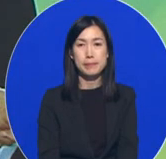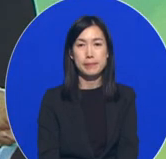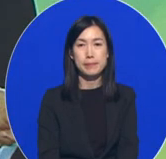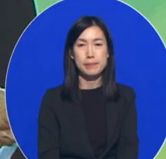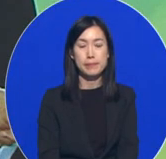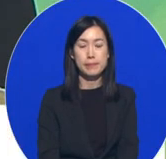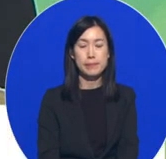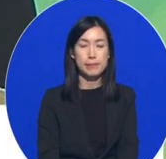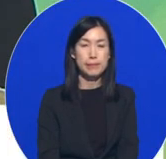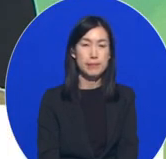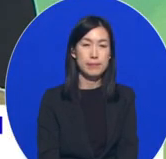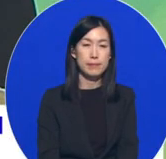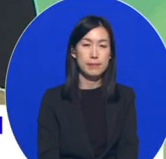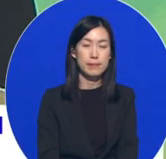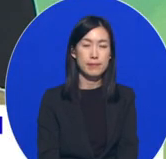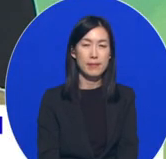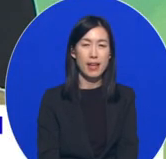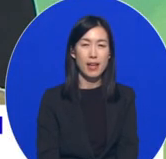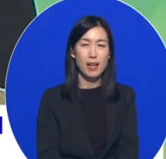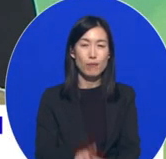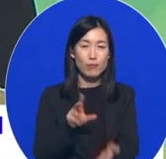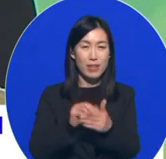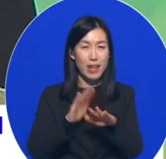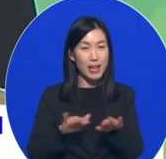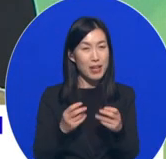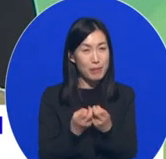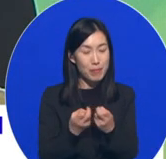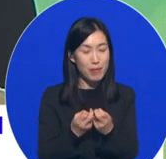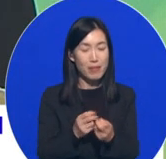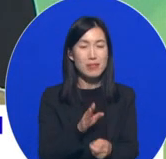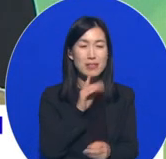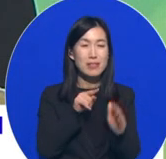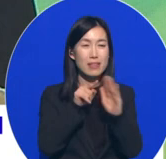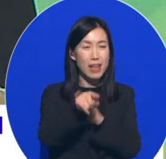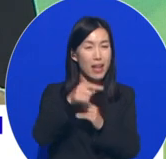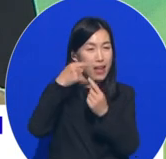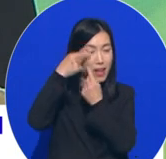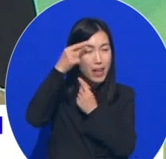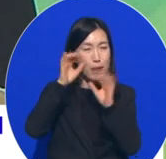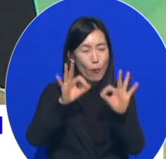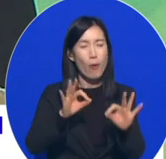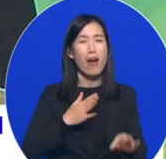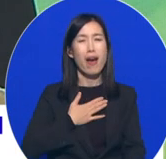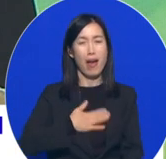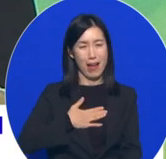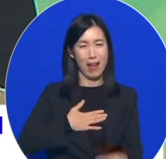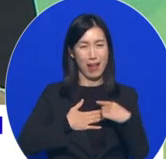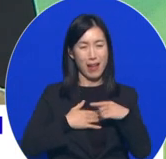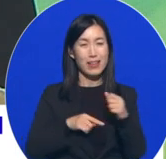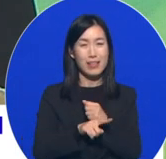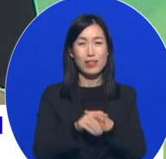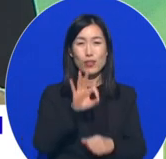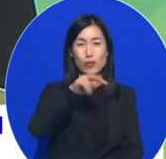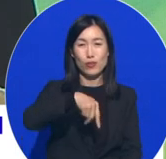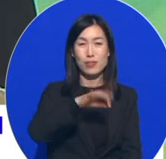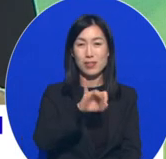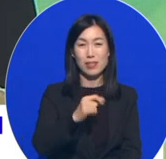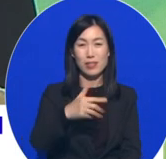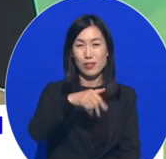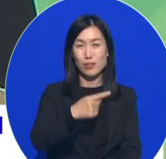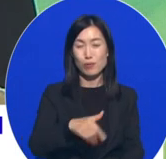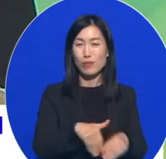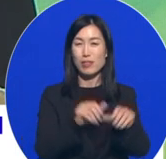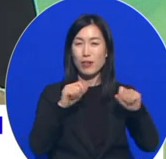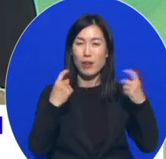있니다 해답은 언제나 현장에 있다 유인촌 문화체육관광부 장관이 취임 직후부터 이딴 현장